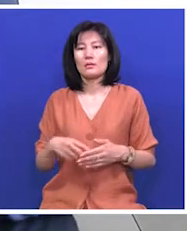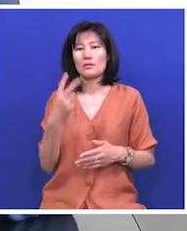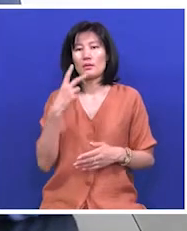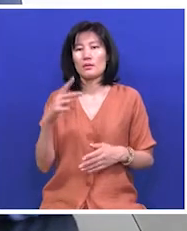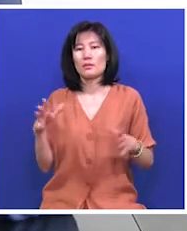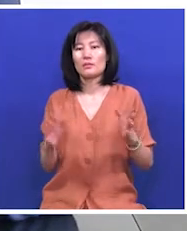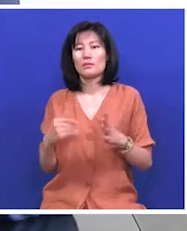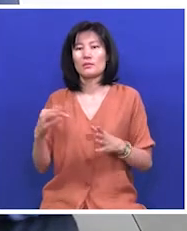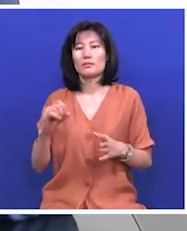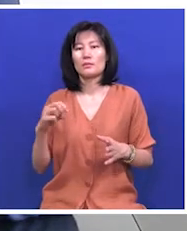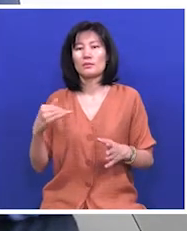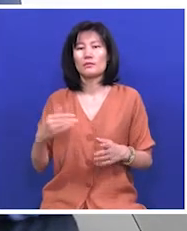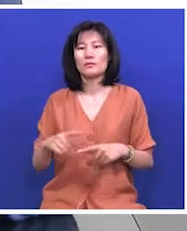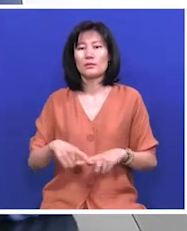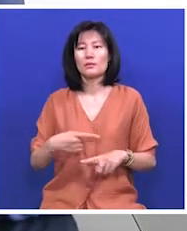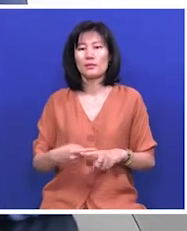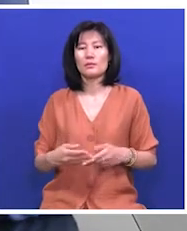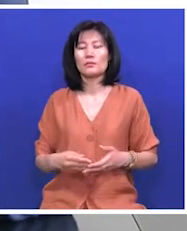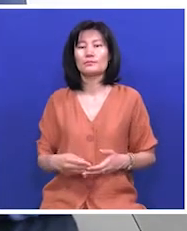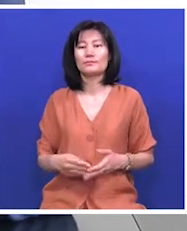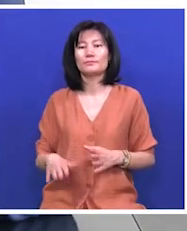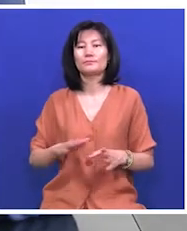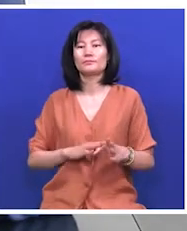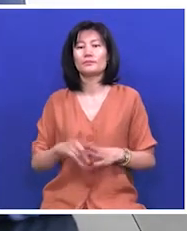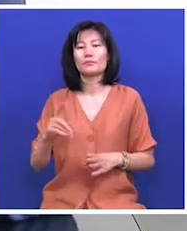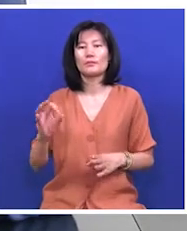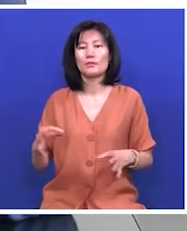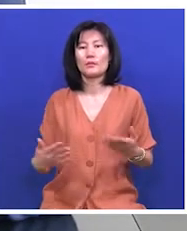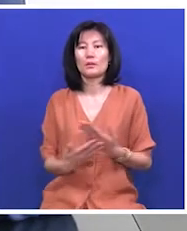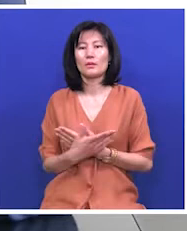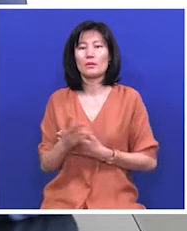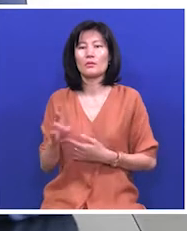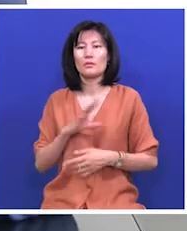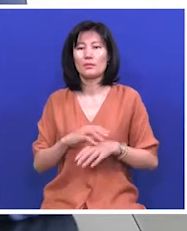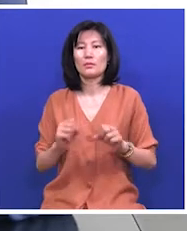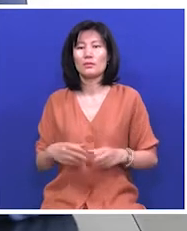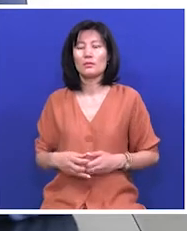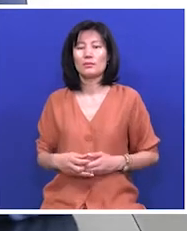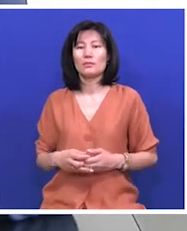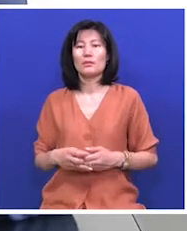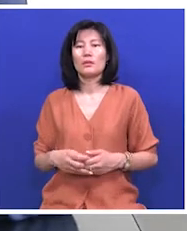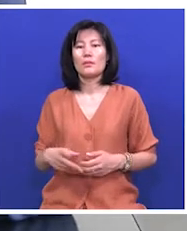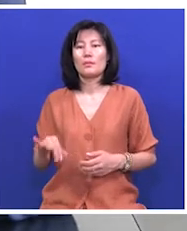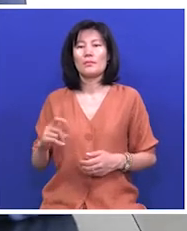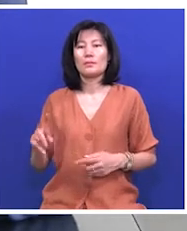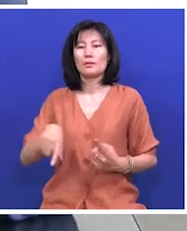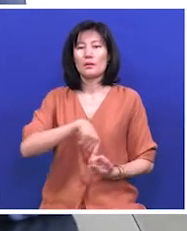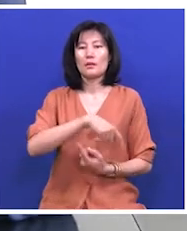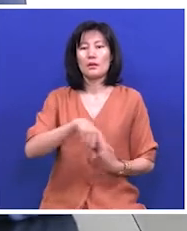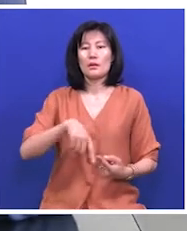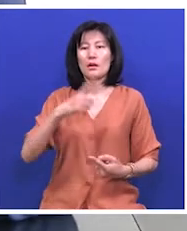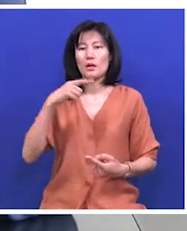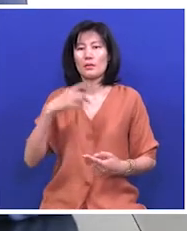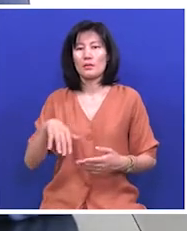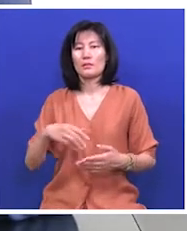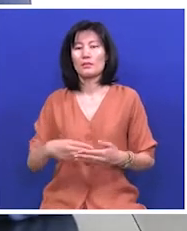қаражаттан, ол дегеніміз тариф. Егер біз 100% жаңа қойғымыз келеді дейтін болсақ, міндетті түрде